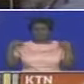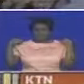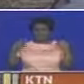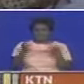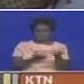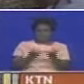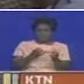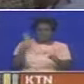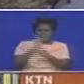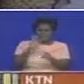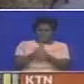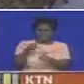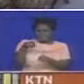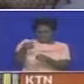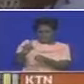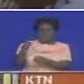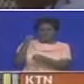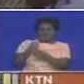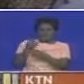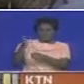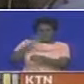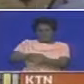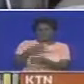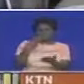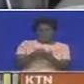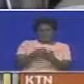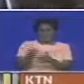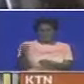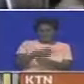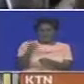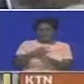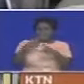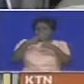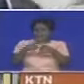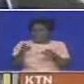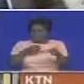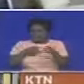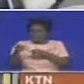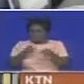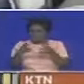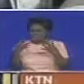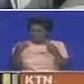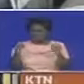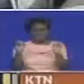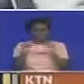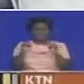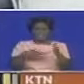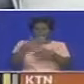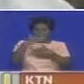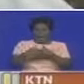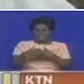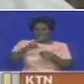shuli nyingi na hapa ndo anata Pat L siku lakini Safari yake hau mem baada ya mti wa